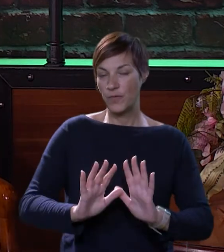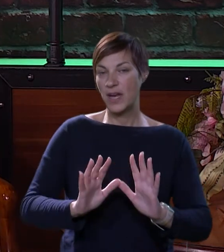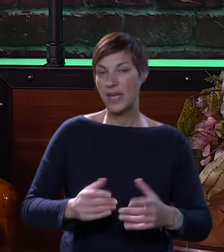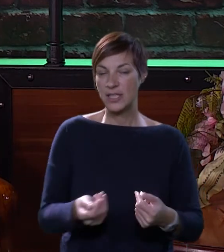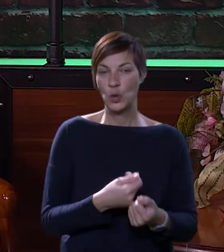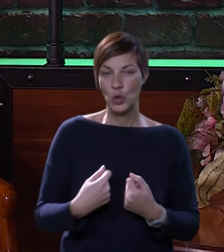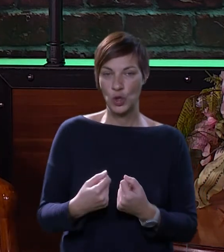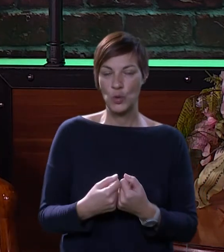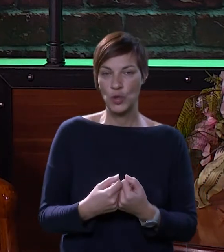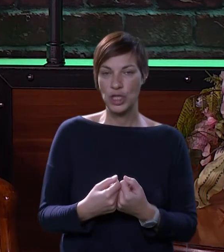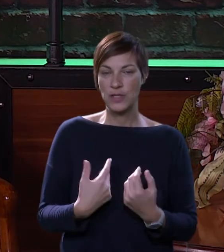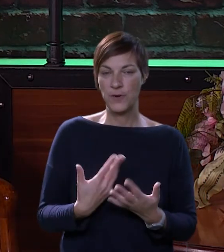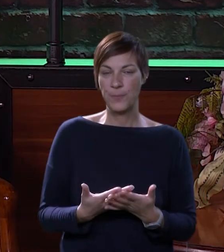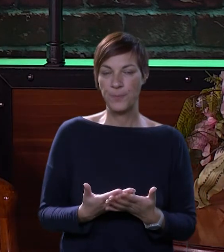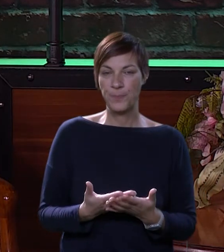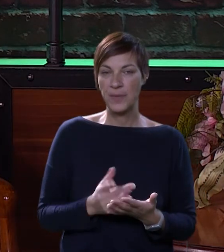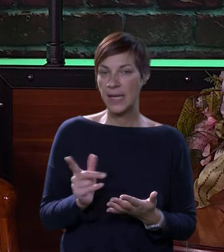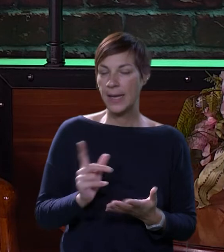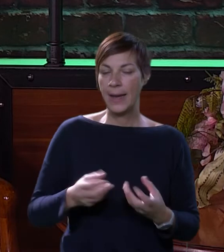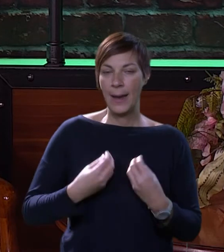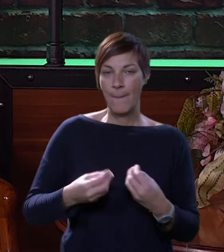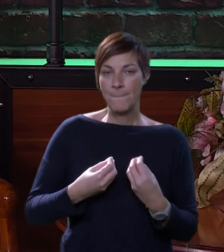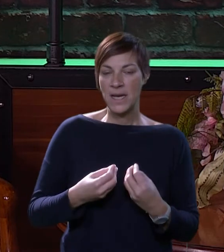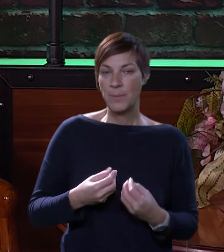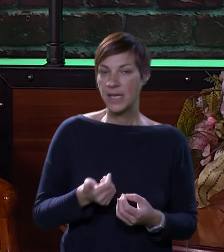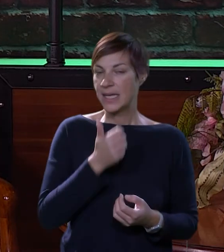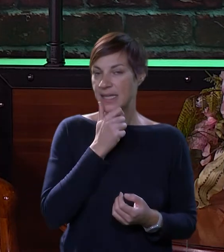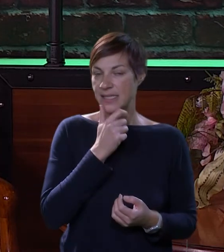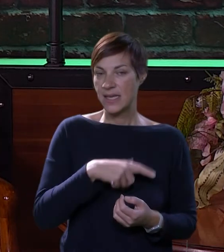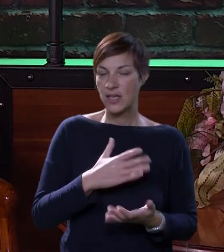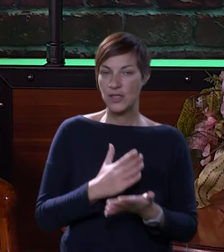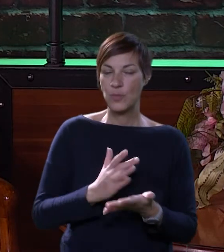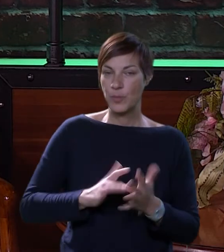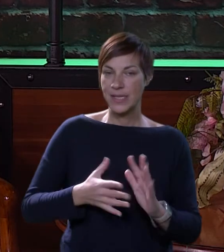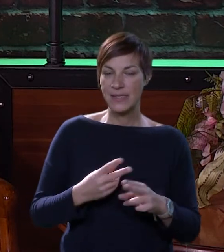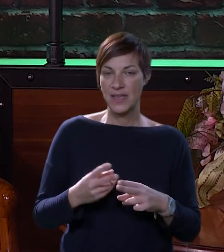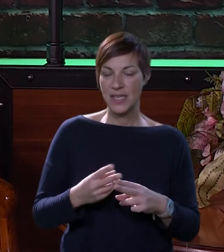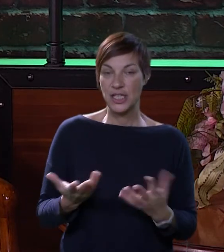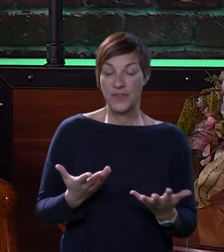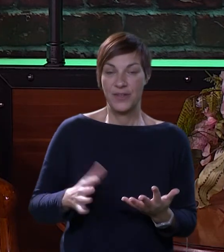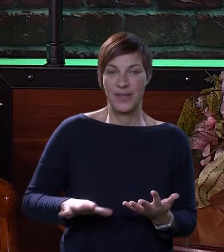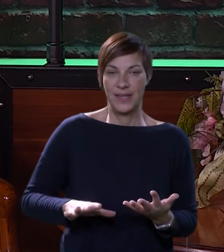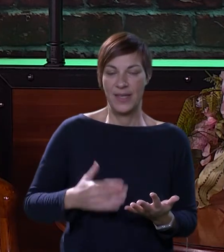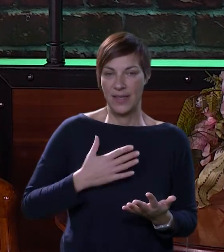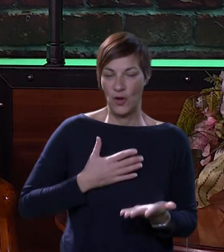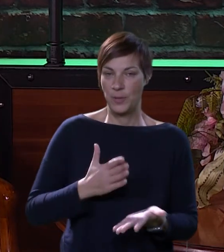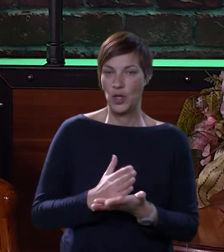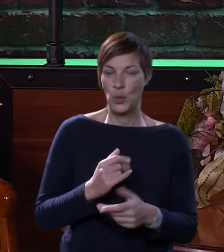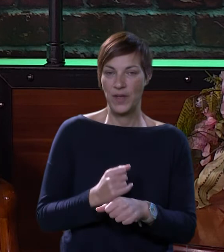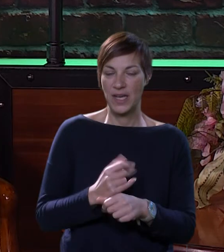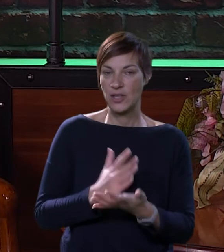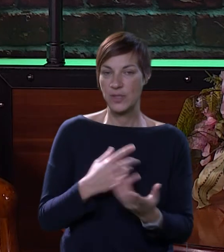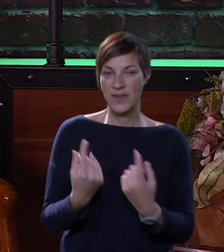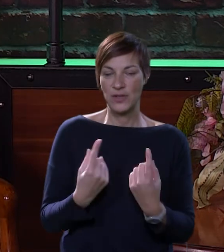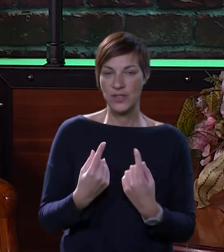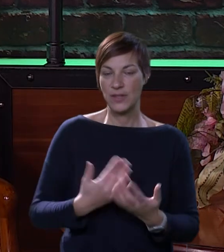silu vratiti u to društvo. Čak nije ni preporuka da odrasla osoba uvijek se rješava, jer onda dijete, ako mi to uvijek radimo u